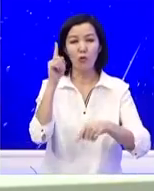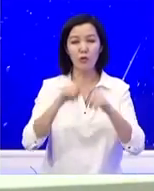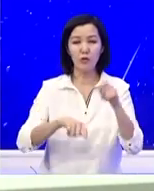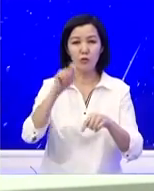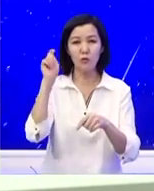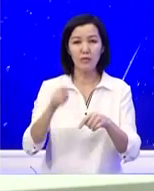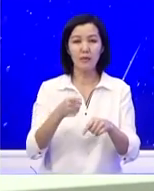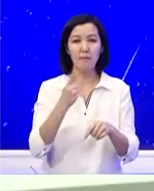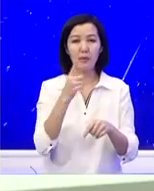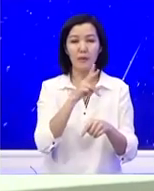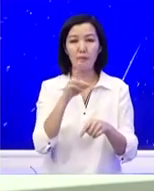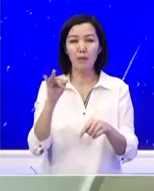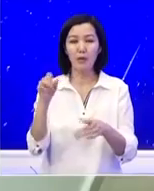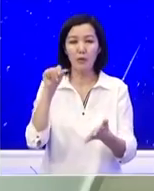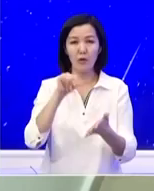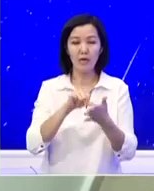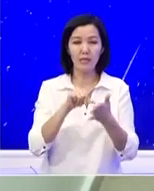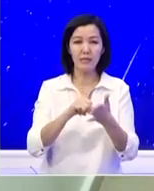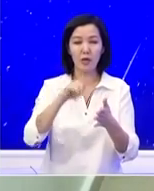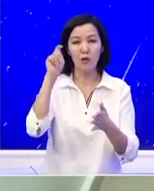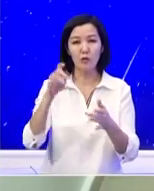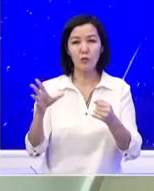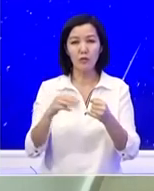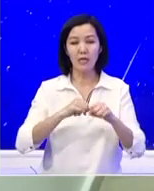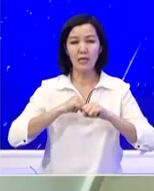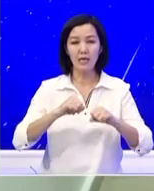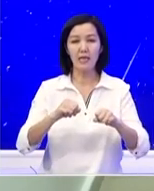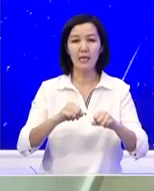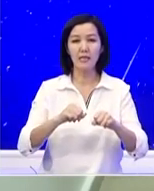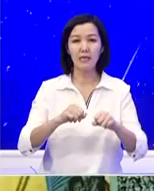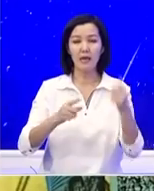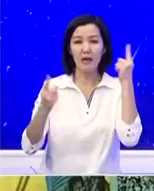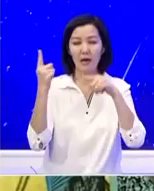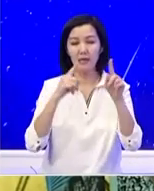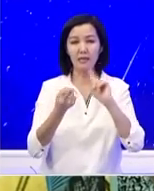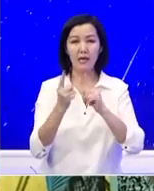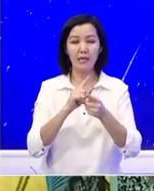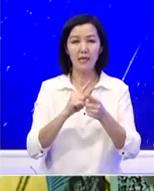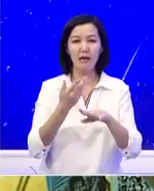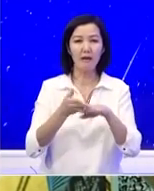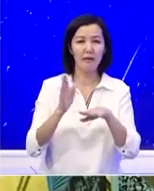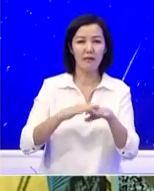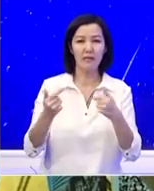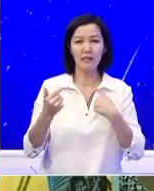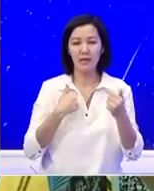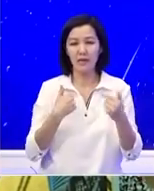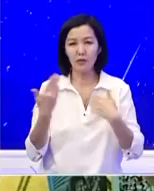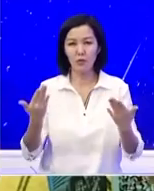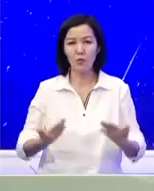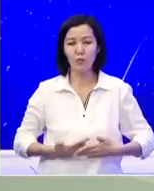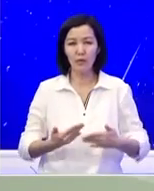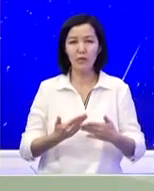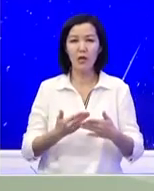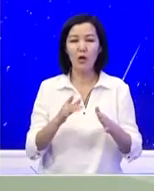аса қазақстандық қатысты. Олардың ұрыс даласында көрсеткен ерліктері аңызға айналған. Азапты жолдың ауыр тармақтары мына